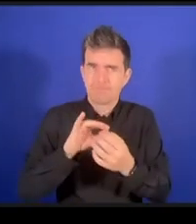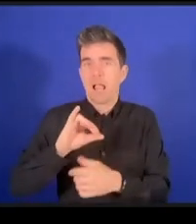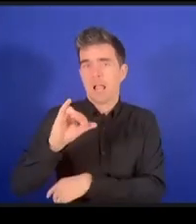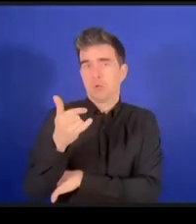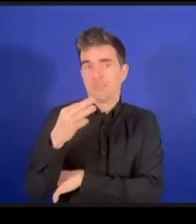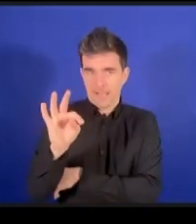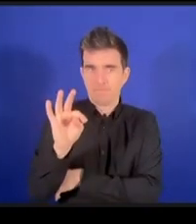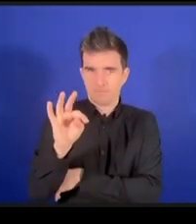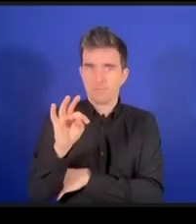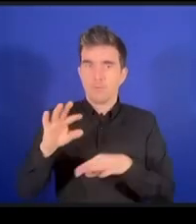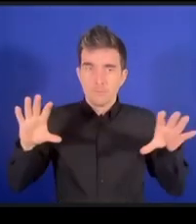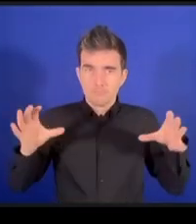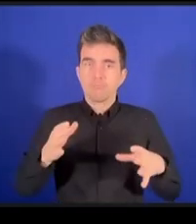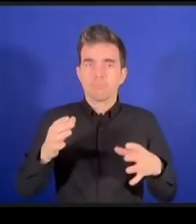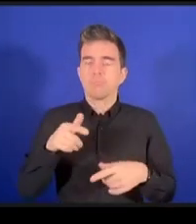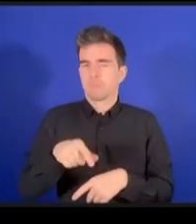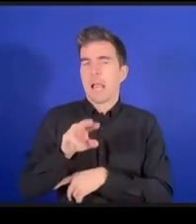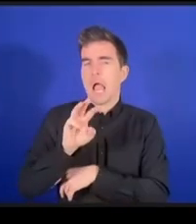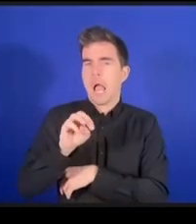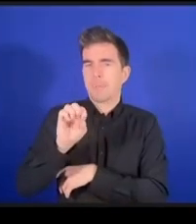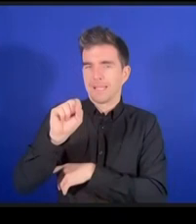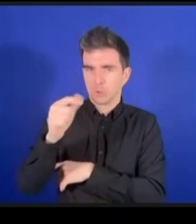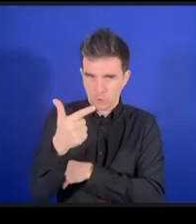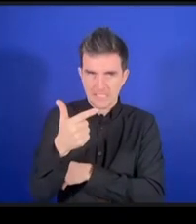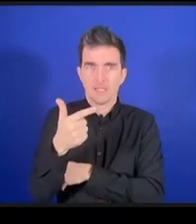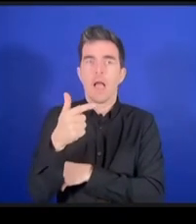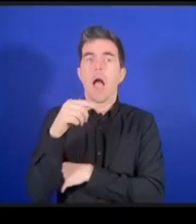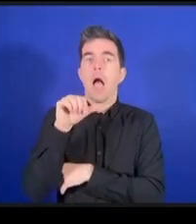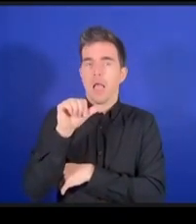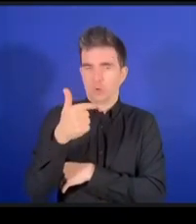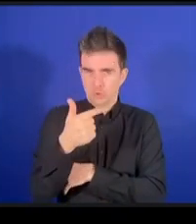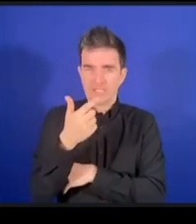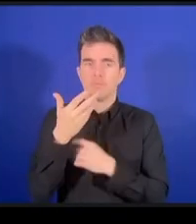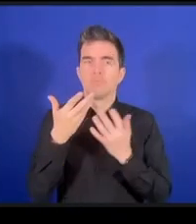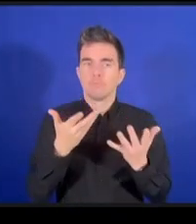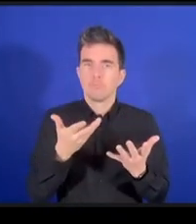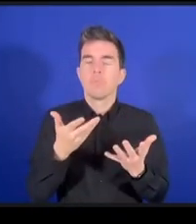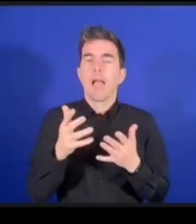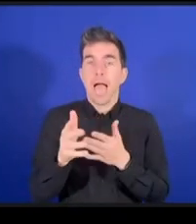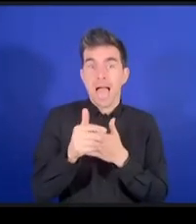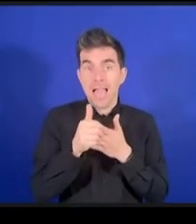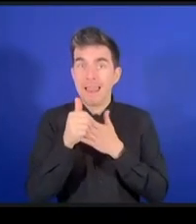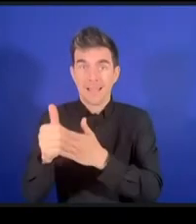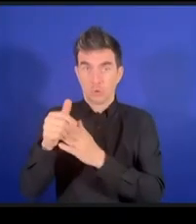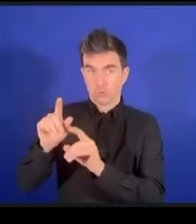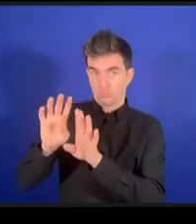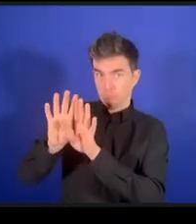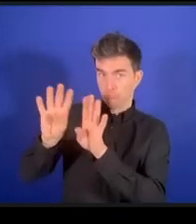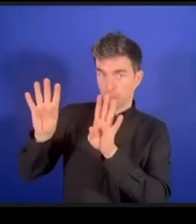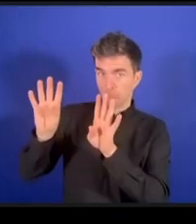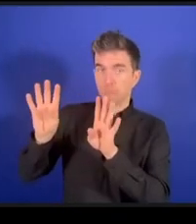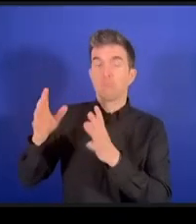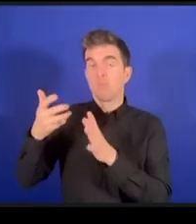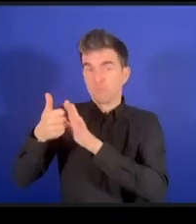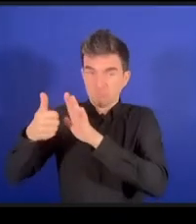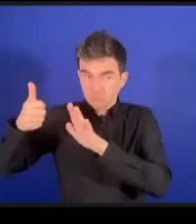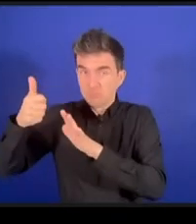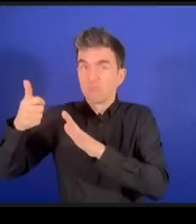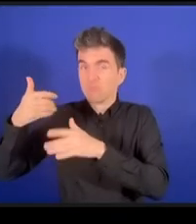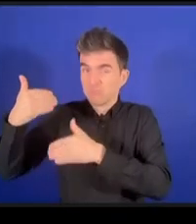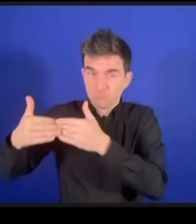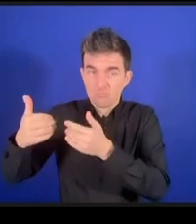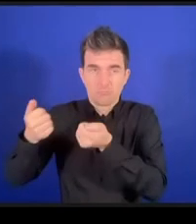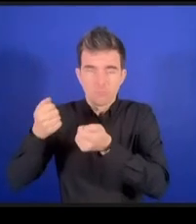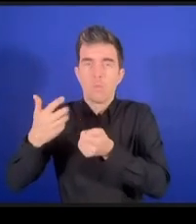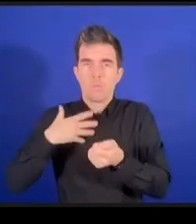коалициями с любыми структурами для того чтобы сделать цифровую среду и форум по управлению